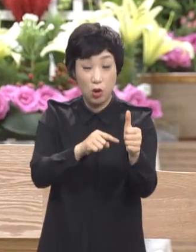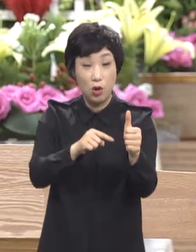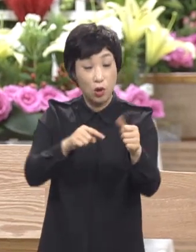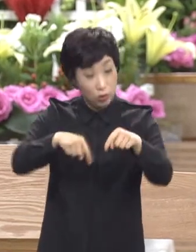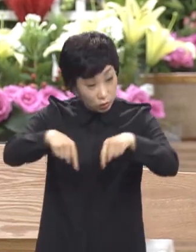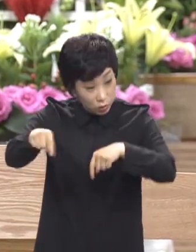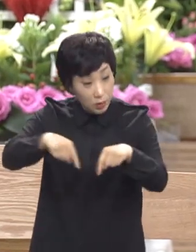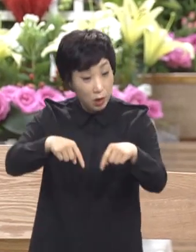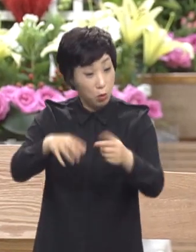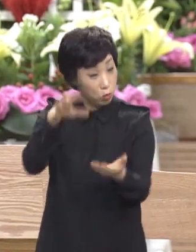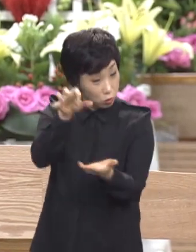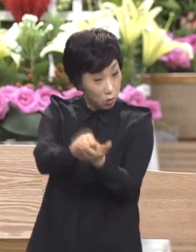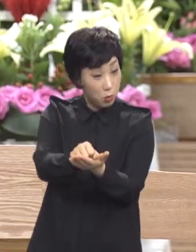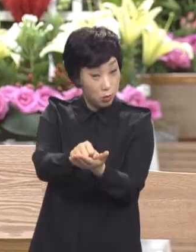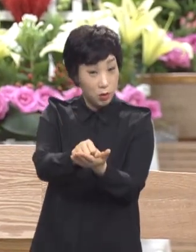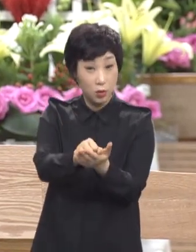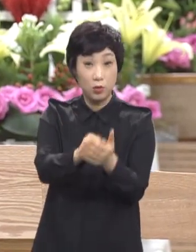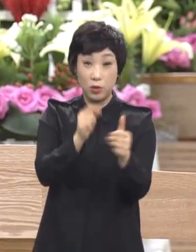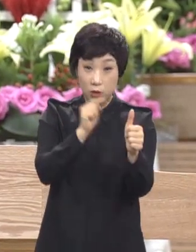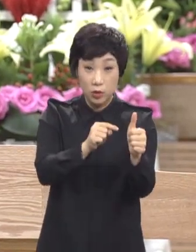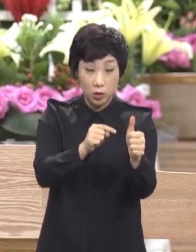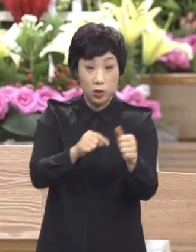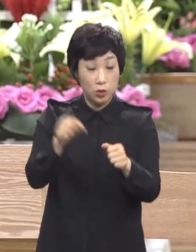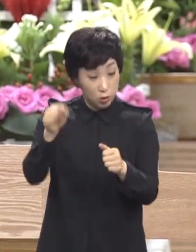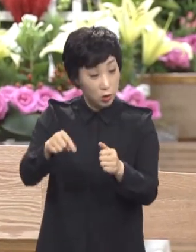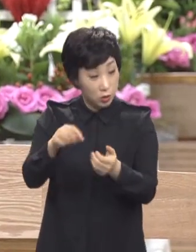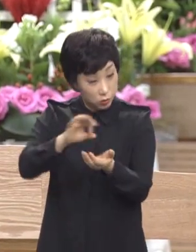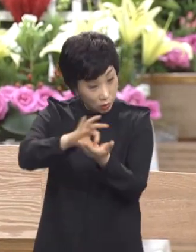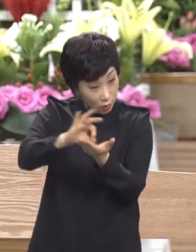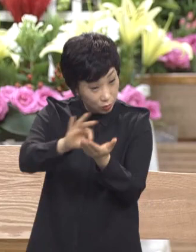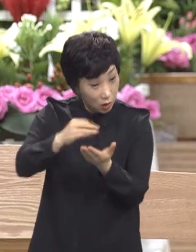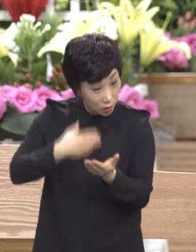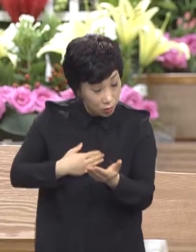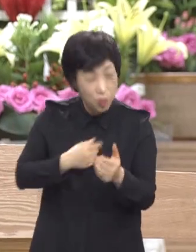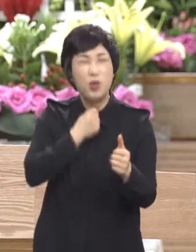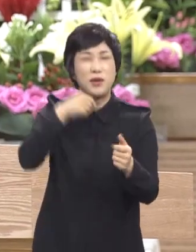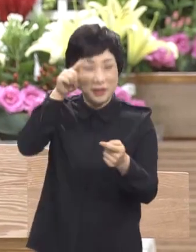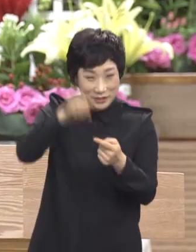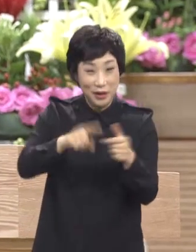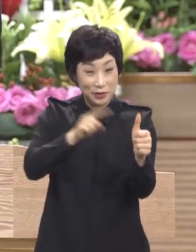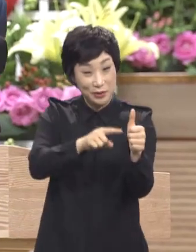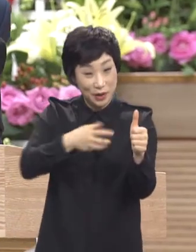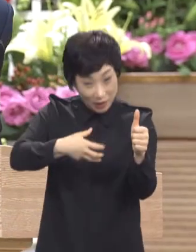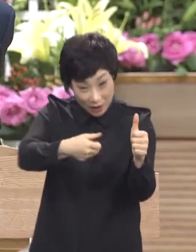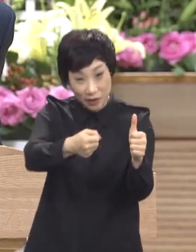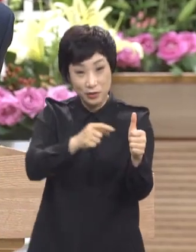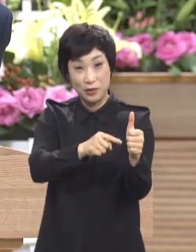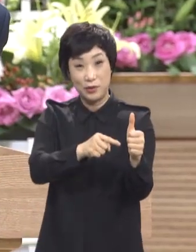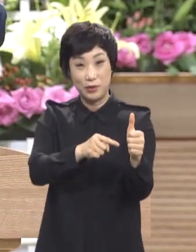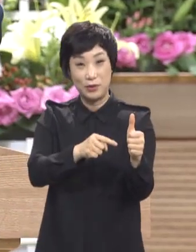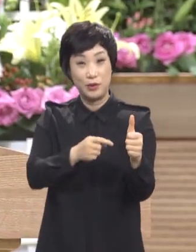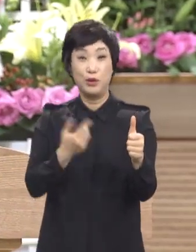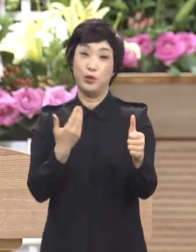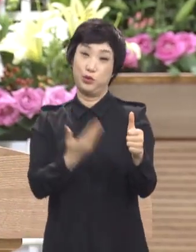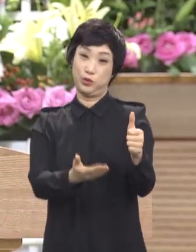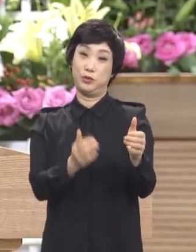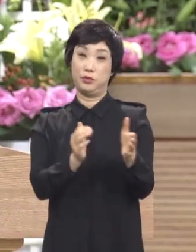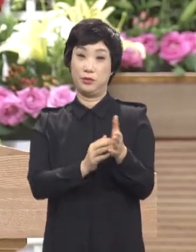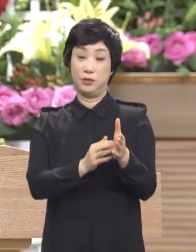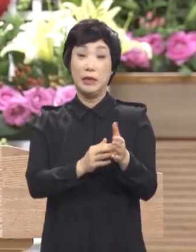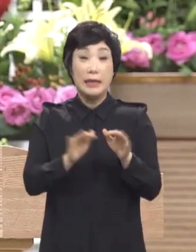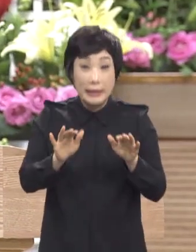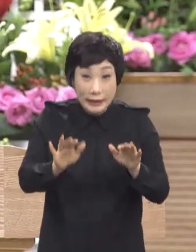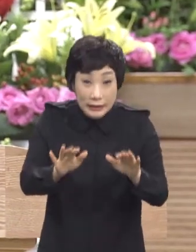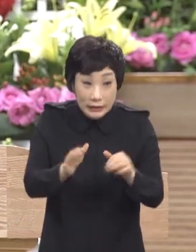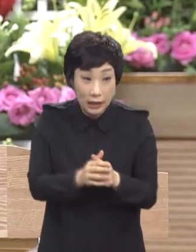지배하고 정복하고 계량하고 네 맘대로 소유하고 사용해.